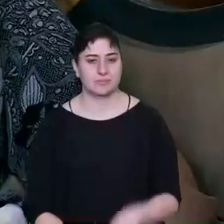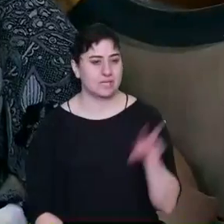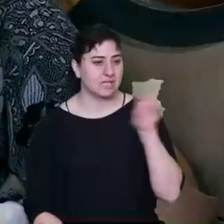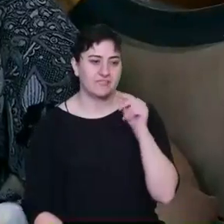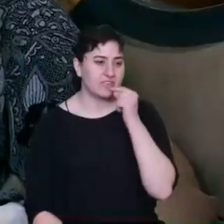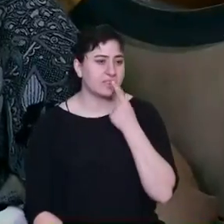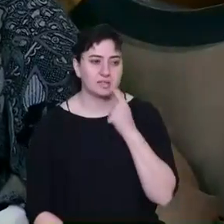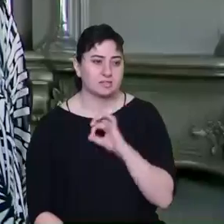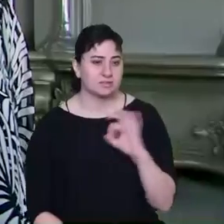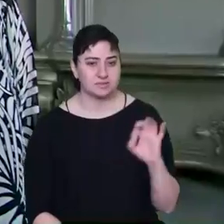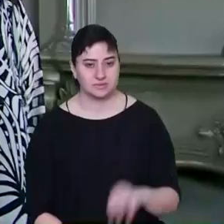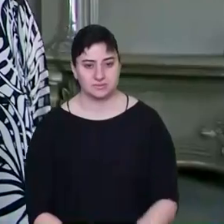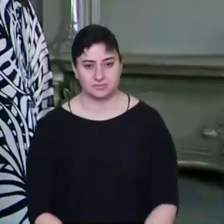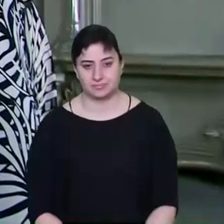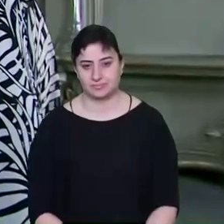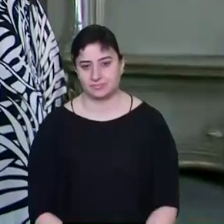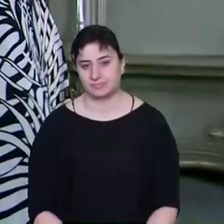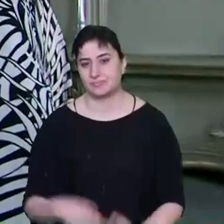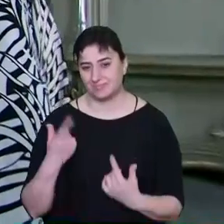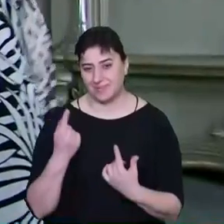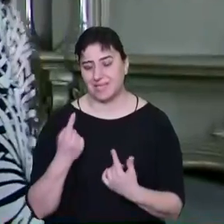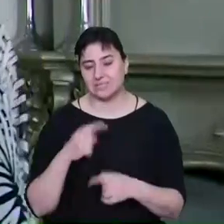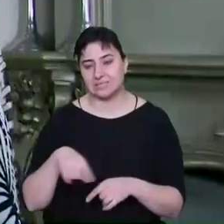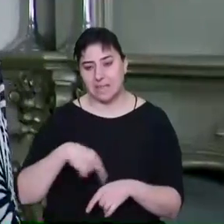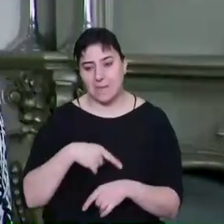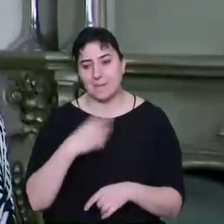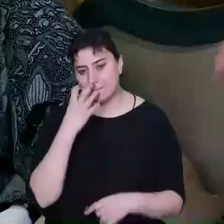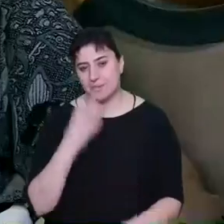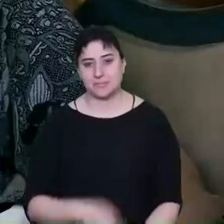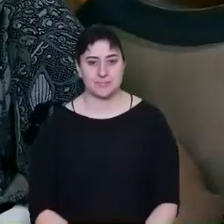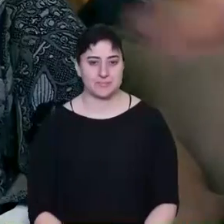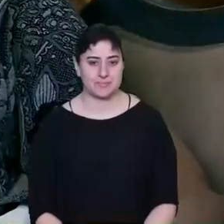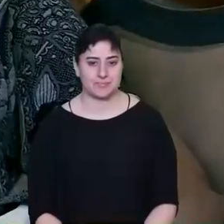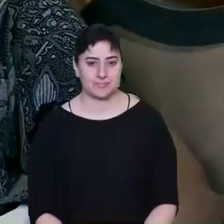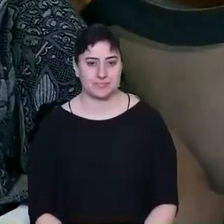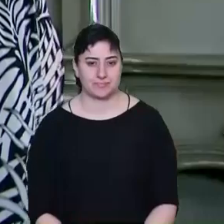İkinize de fıstık demedi. Biraz jüriye zaman verelim değil mi anneş kocuğum?